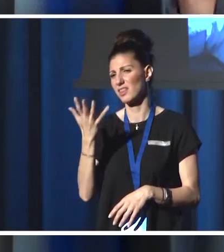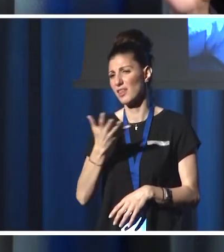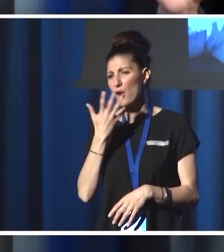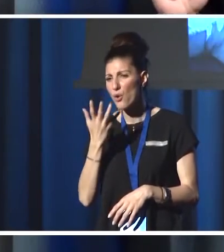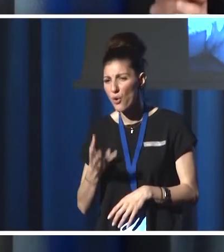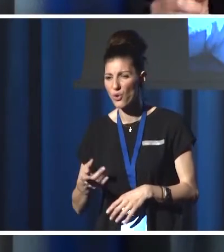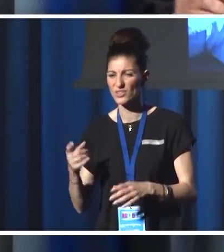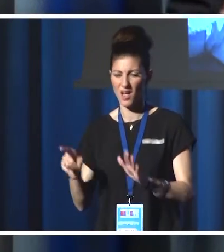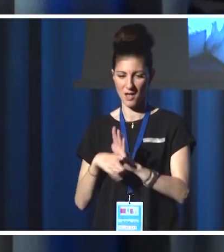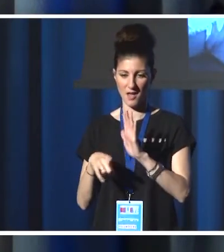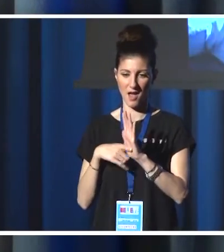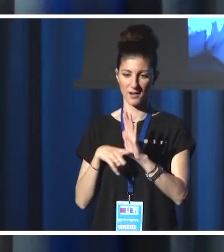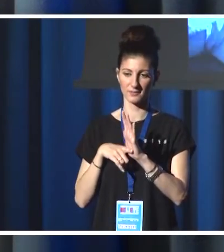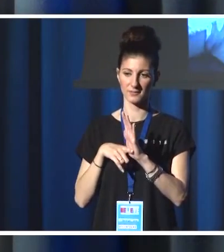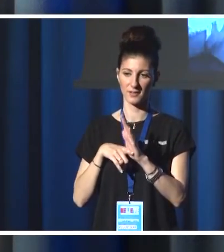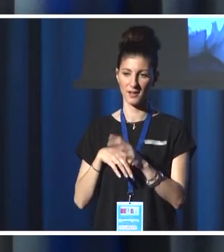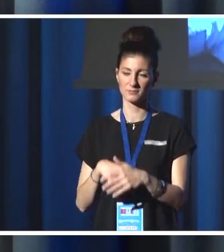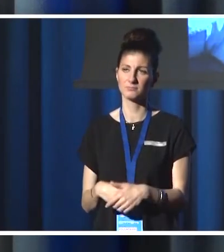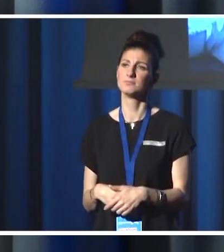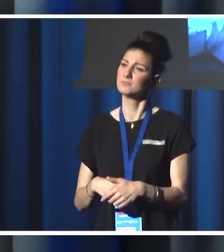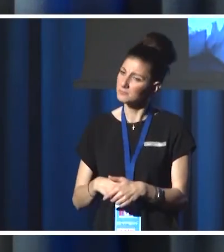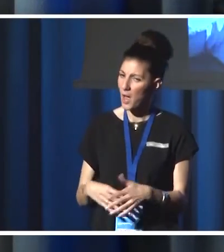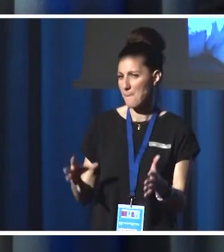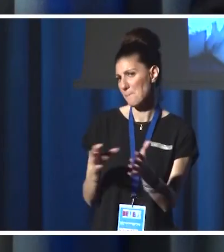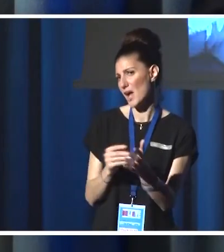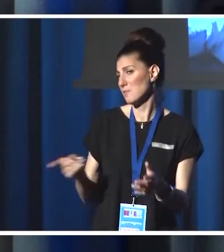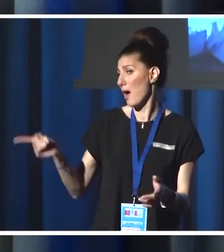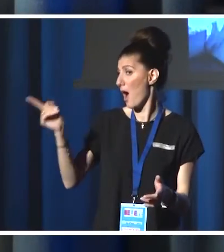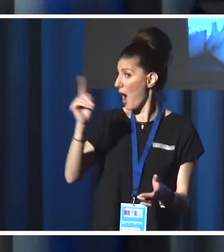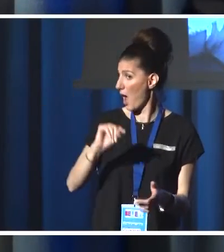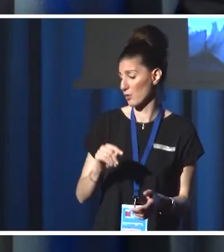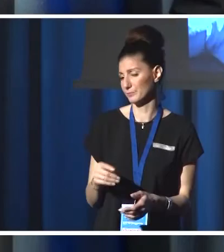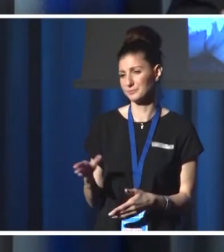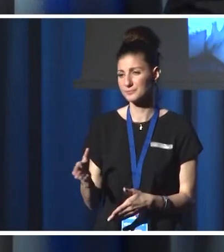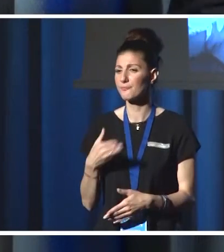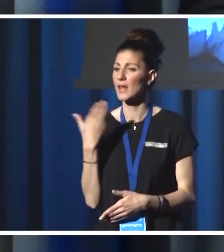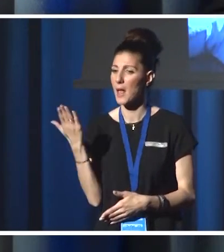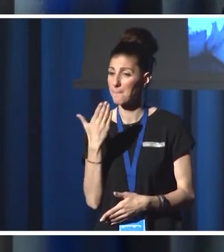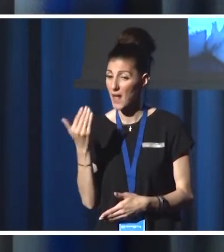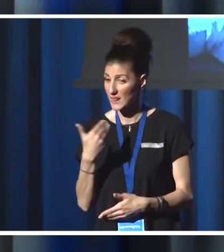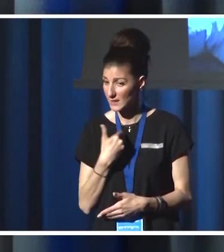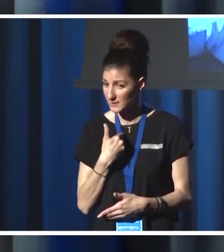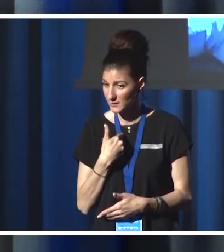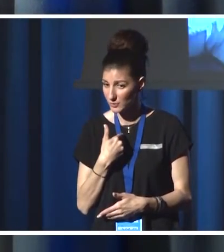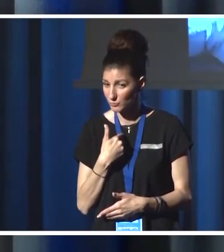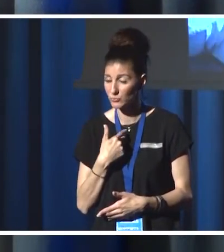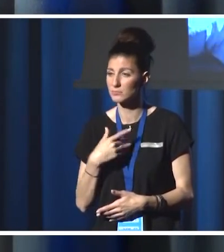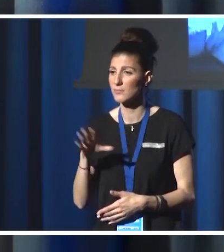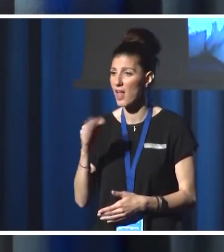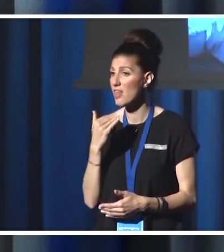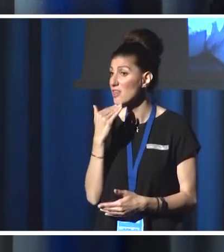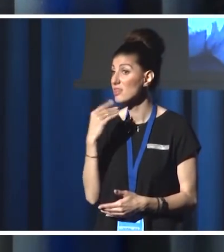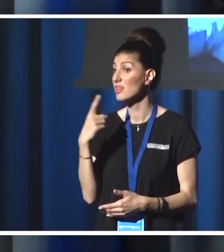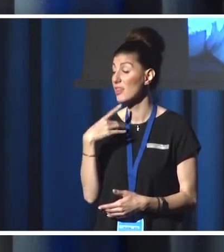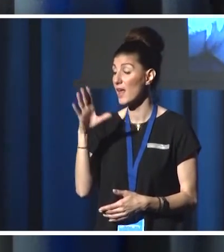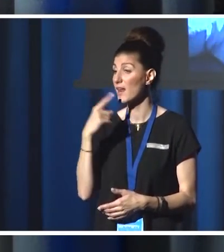να συμβούν γύρω μας ένας άλλος μαθητής μου θυμάμαι ήταν φοιτητής τότε δεν ανακοίνωσε ποτέ στους γονείς του ότι θα ρθει να κάνει